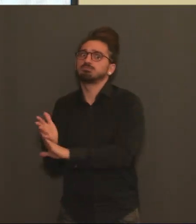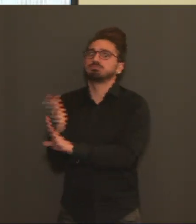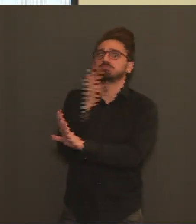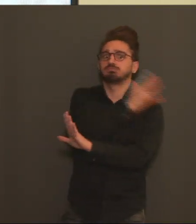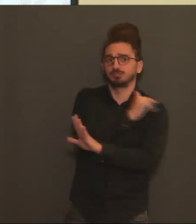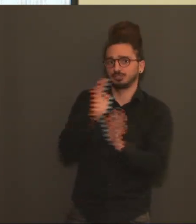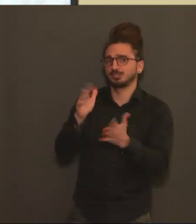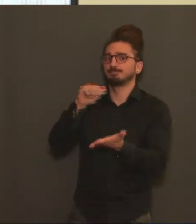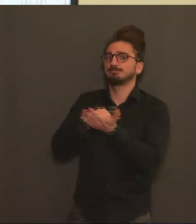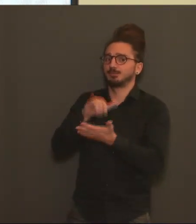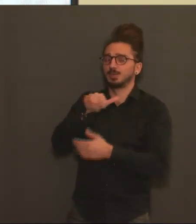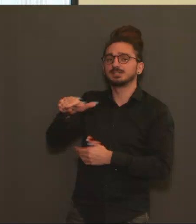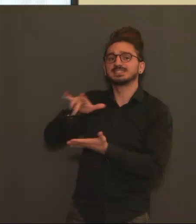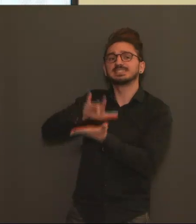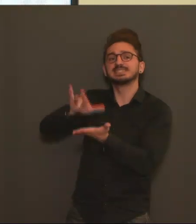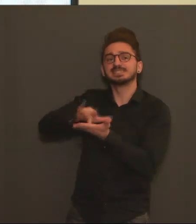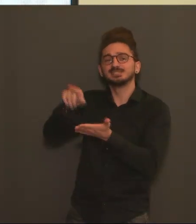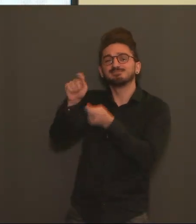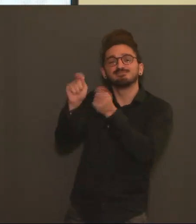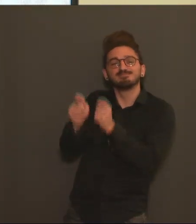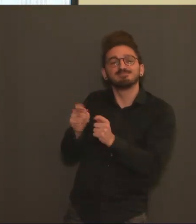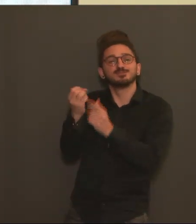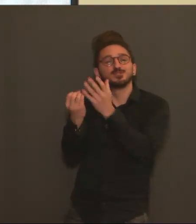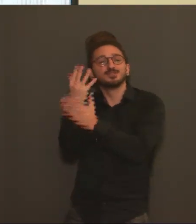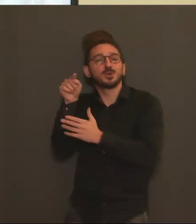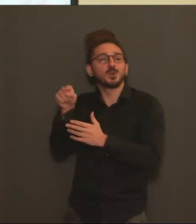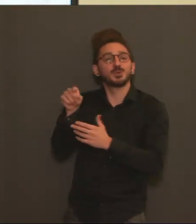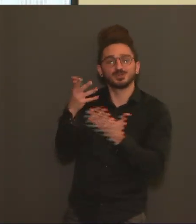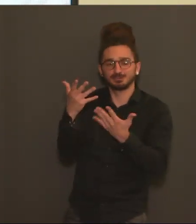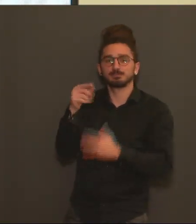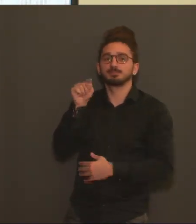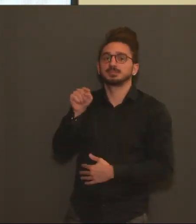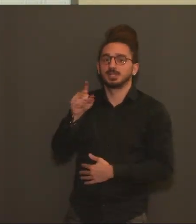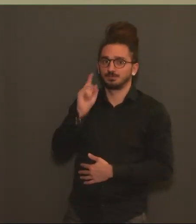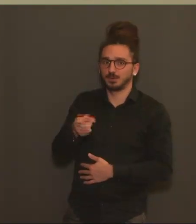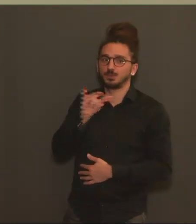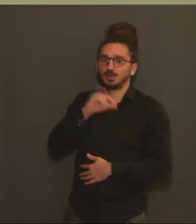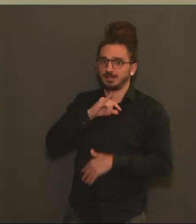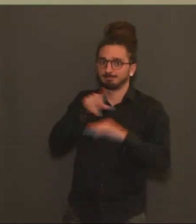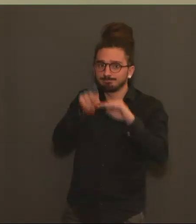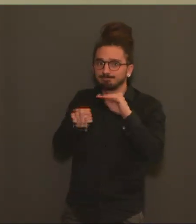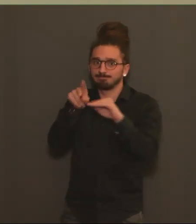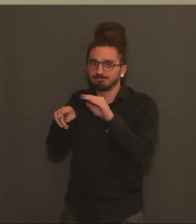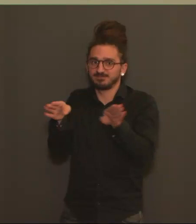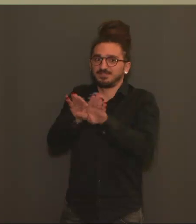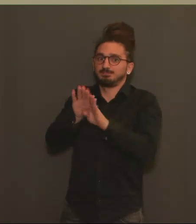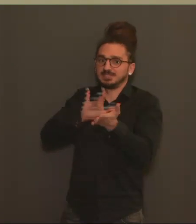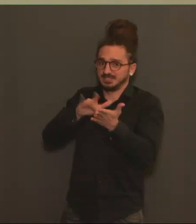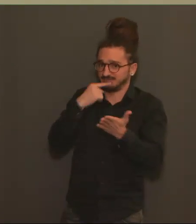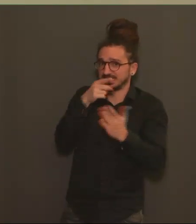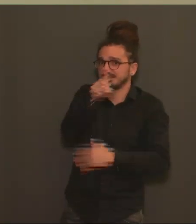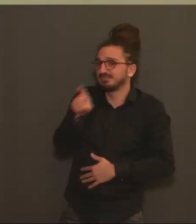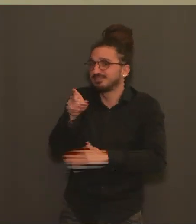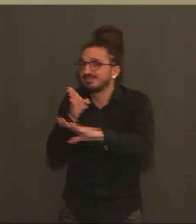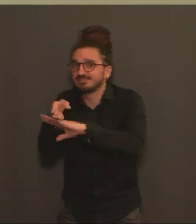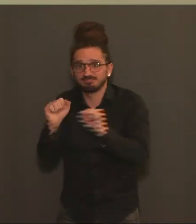et qu'il nécessite une interruption de l'accessibilité. Il va être appliqué in fine dans les semaines